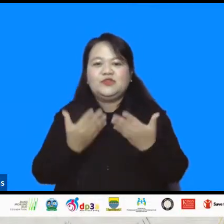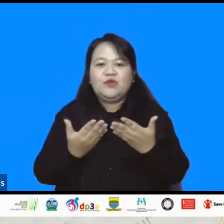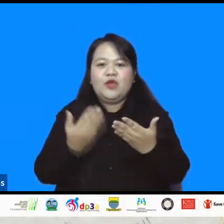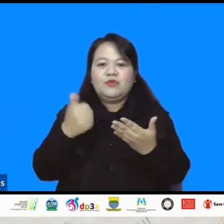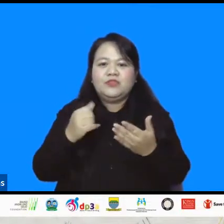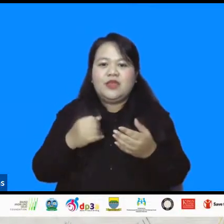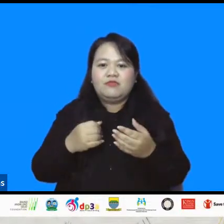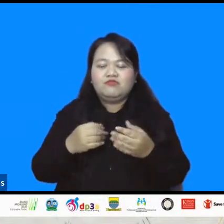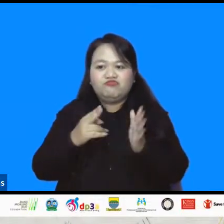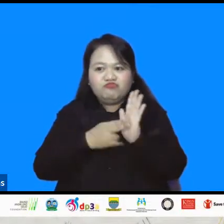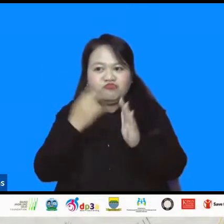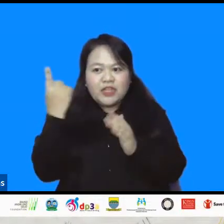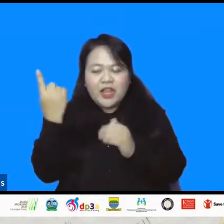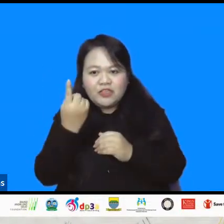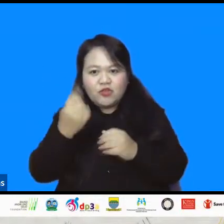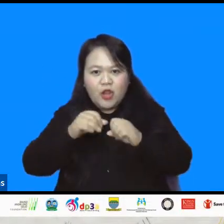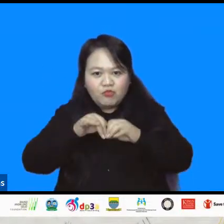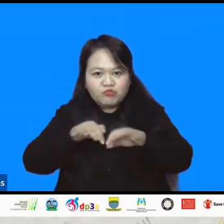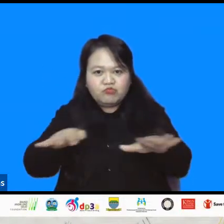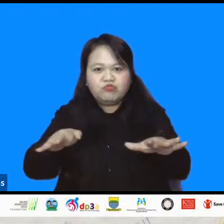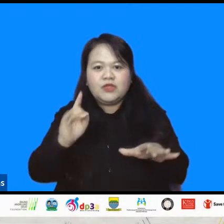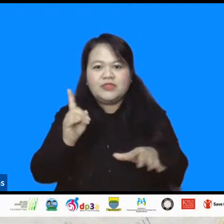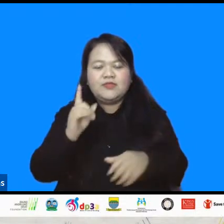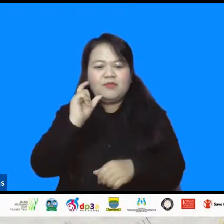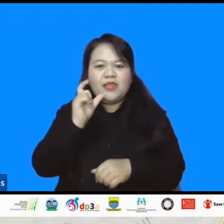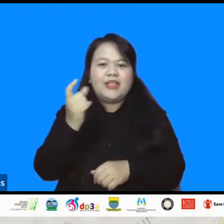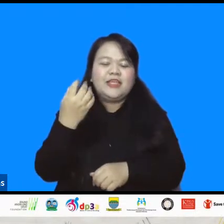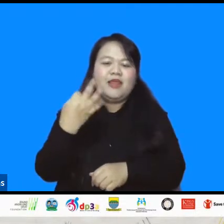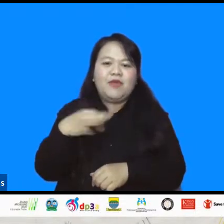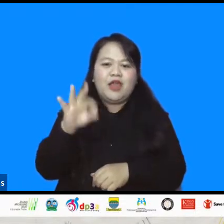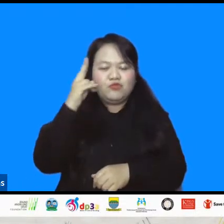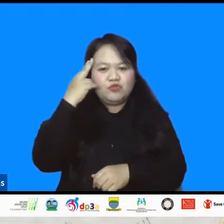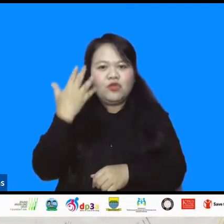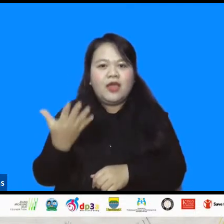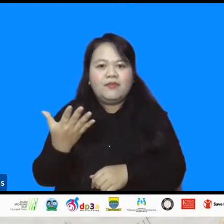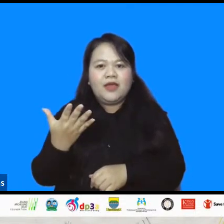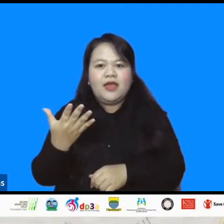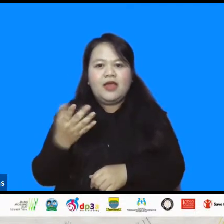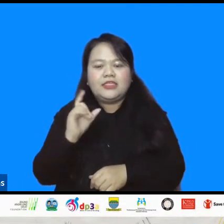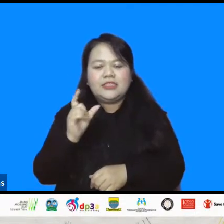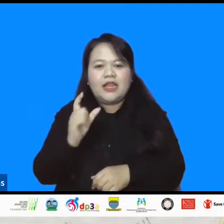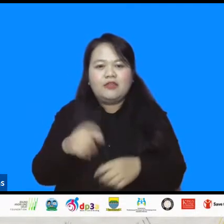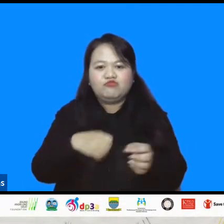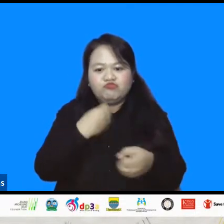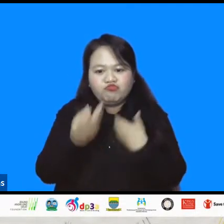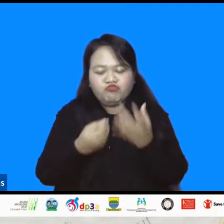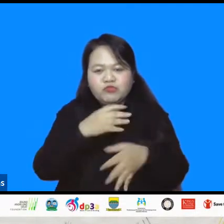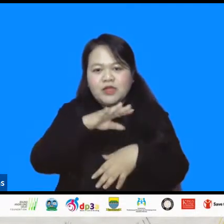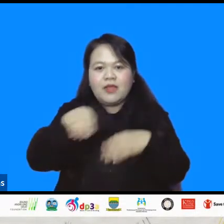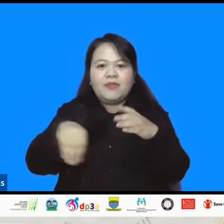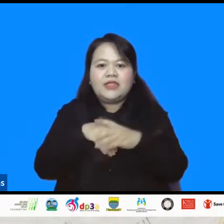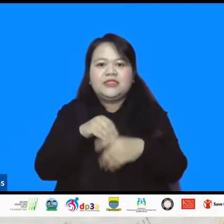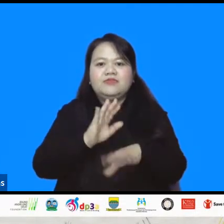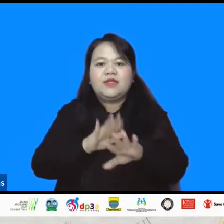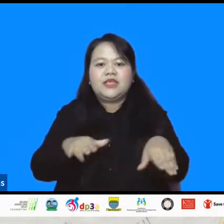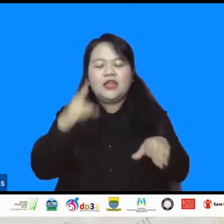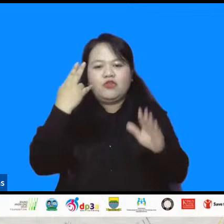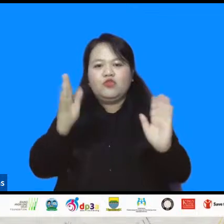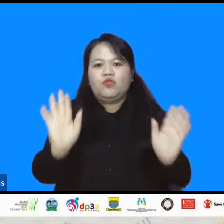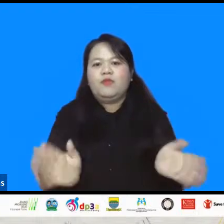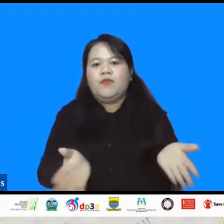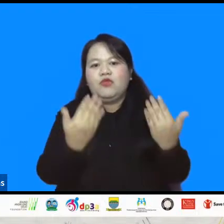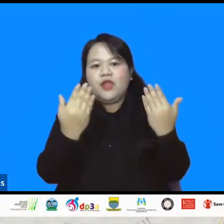sampai ke nasional gitu ya Bun, karena ini juga metode terbaru juga untuk model penyampaian partisipasi anak dalam